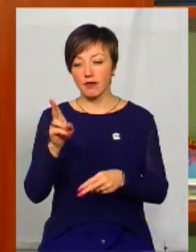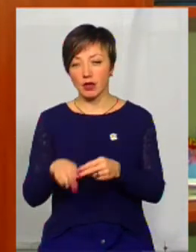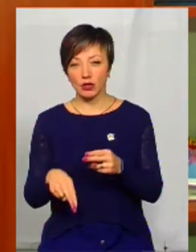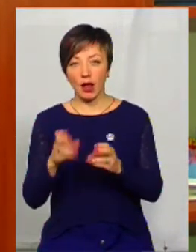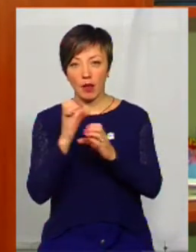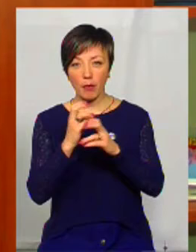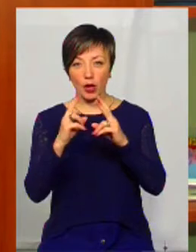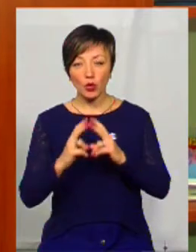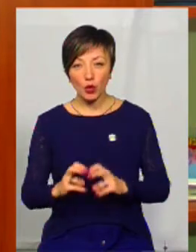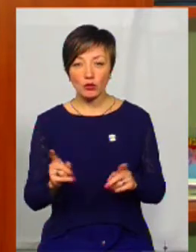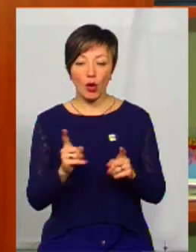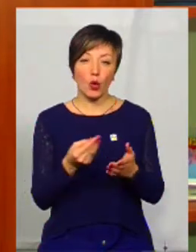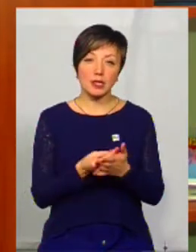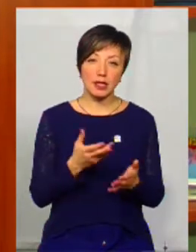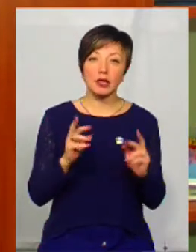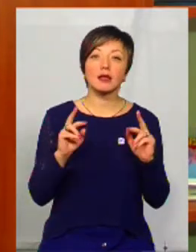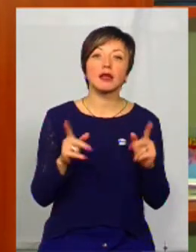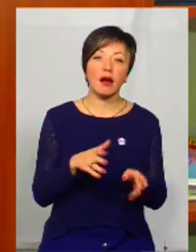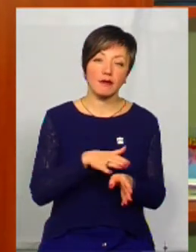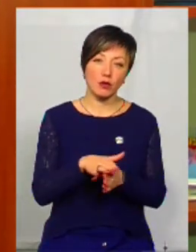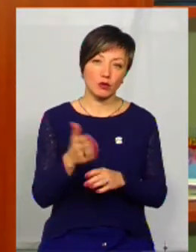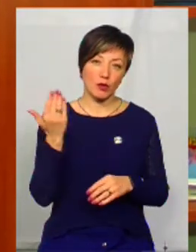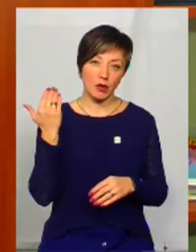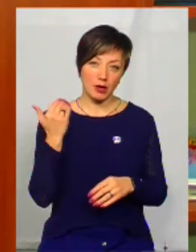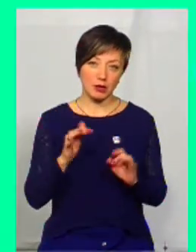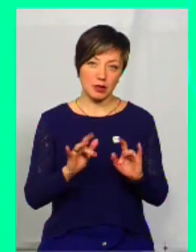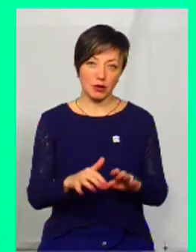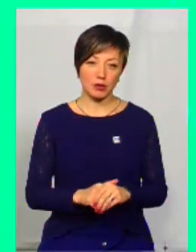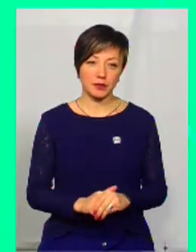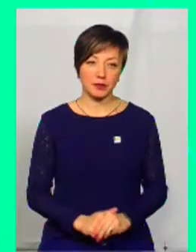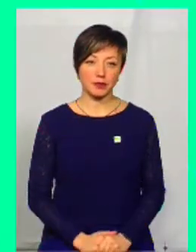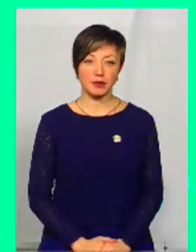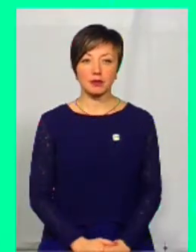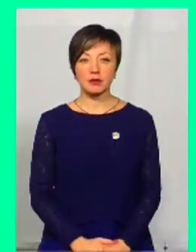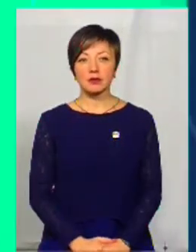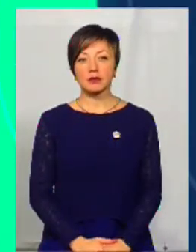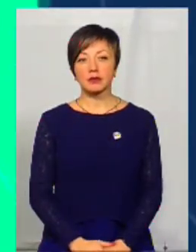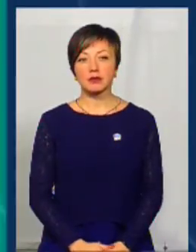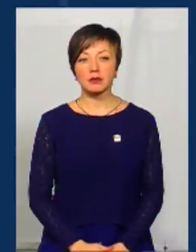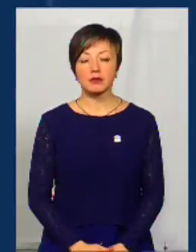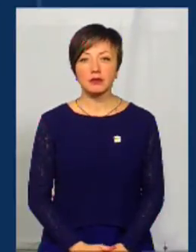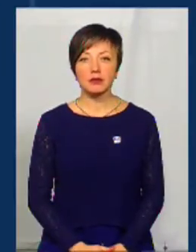завершуючи лабораторними, щоб ми оцінили, як ми виконували попередні ті заходи.